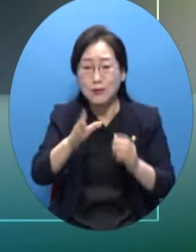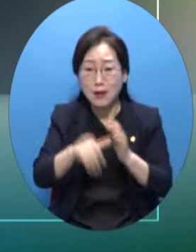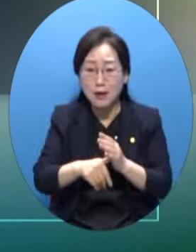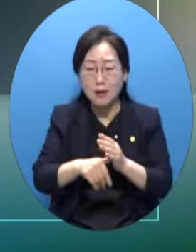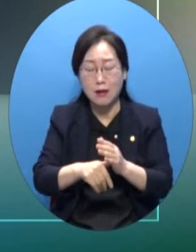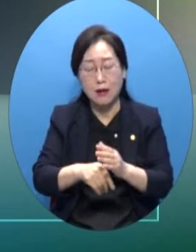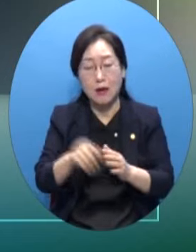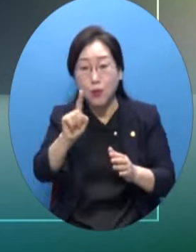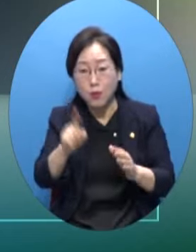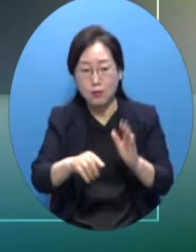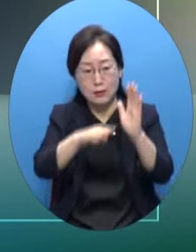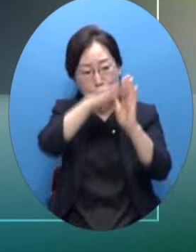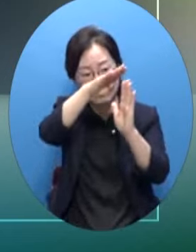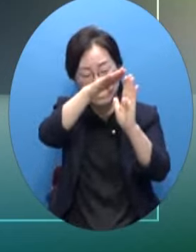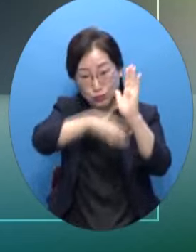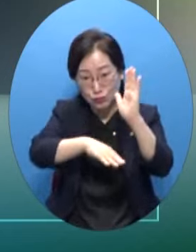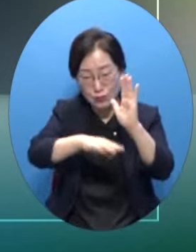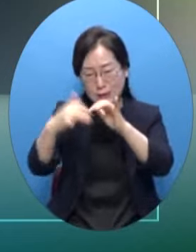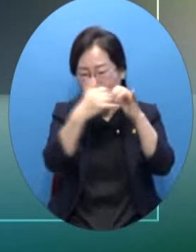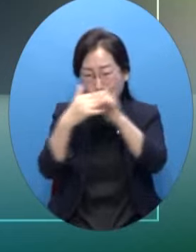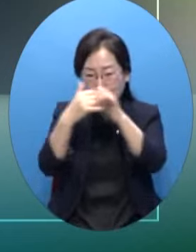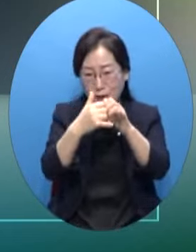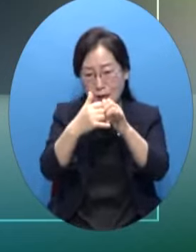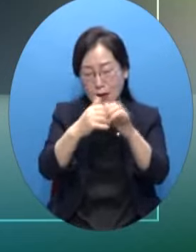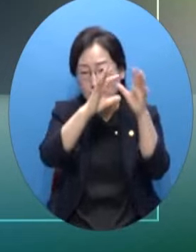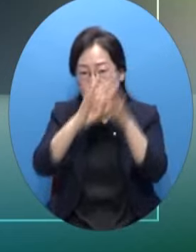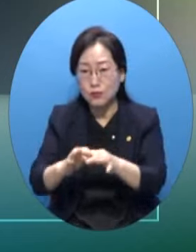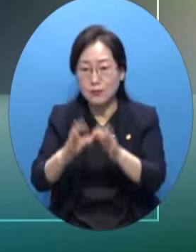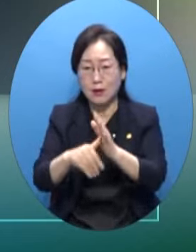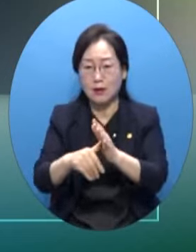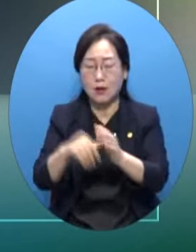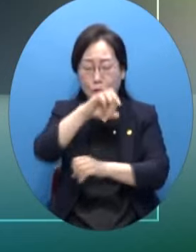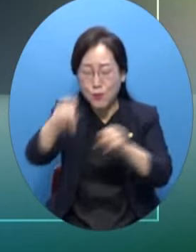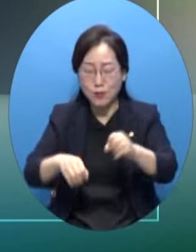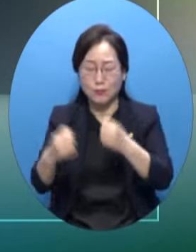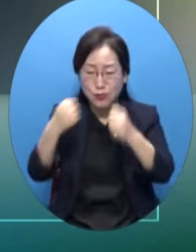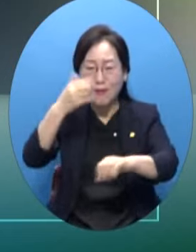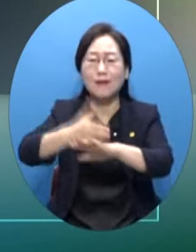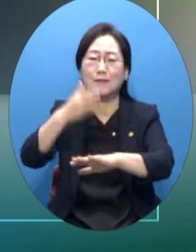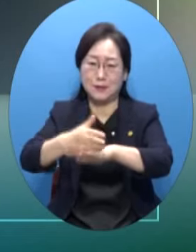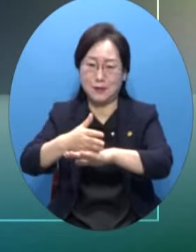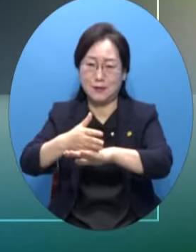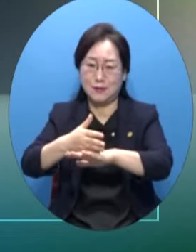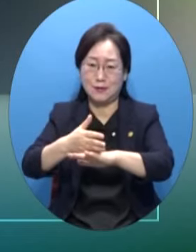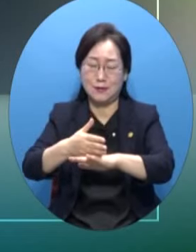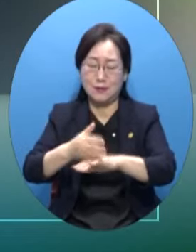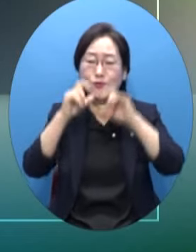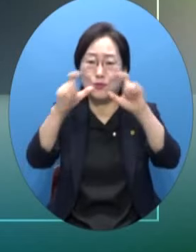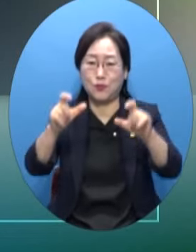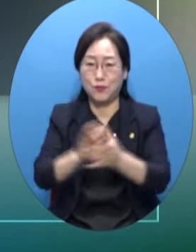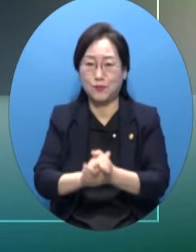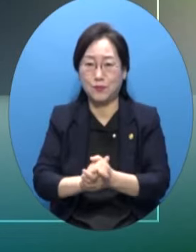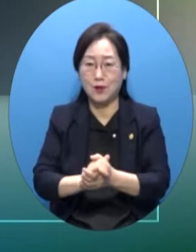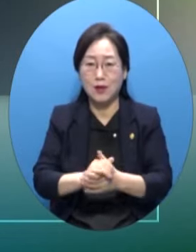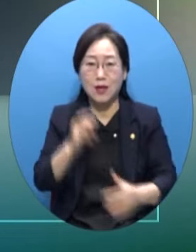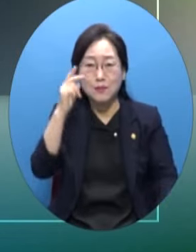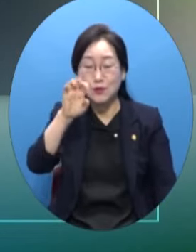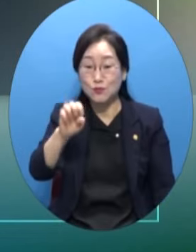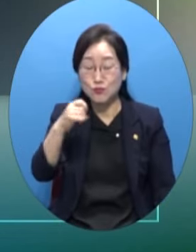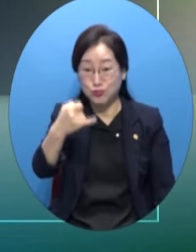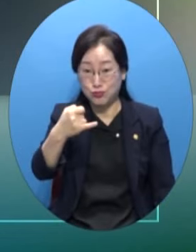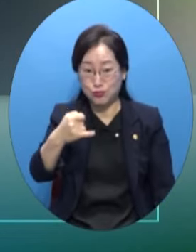남쪽에게 밀리고 있을 때 그때 감사를 선포한 것입니다. 이것이 미국 프랭클린 루즈벨트 대통령에